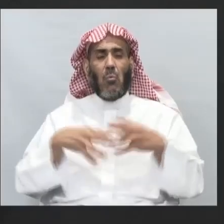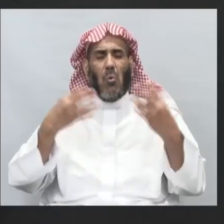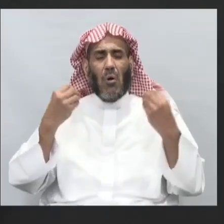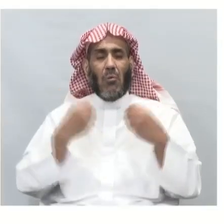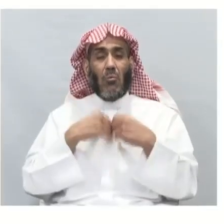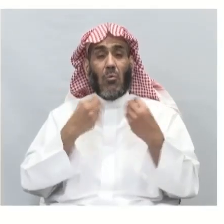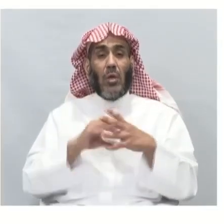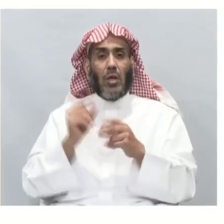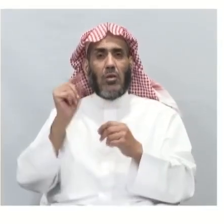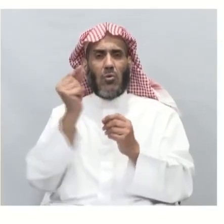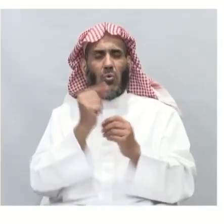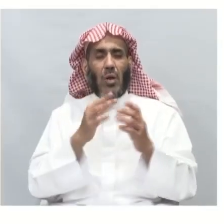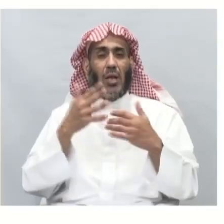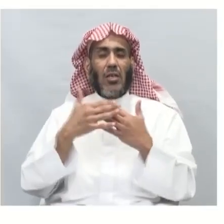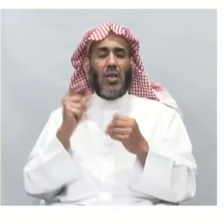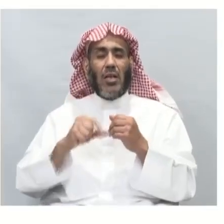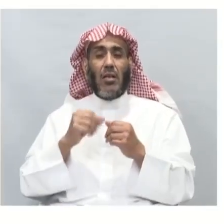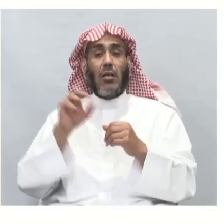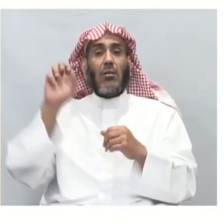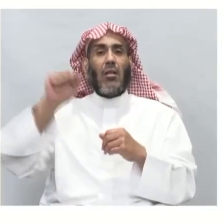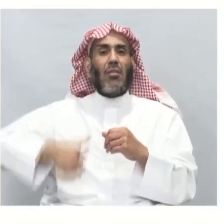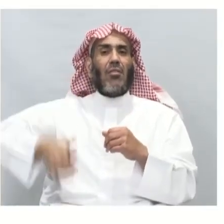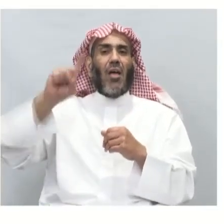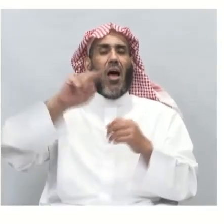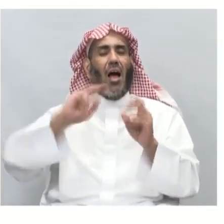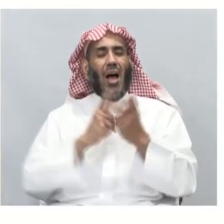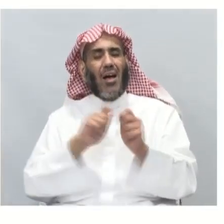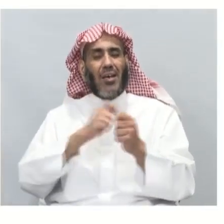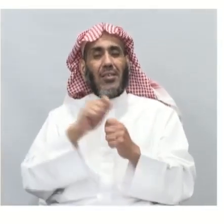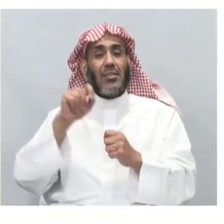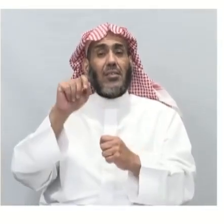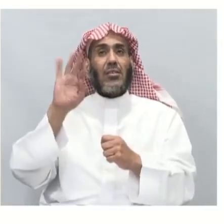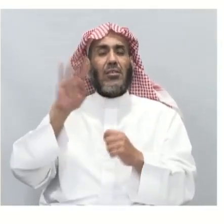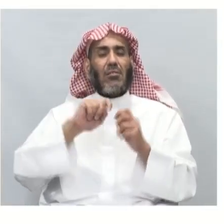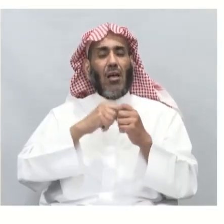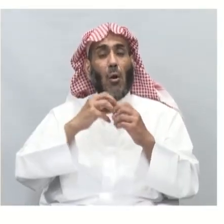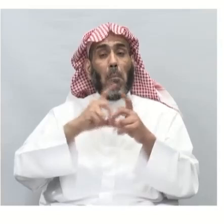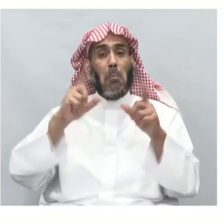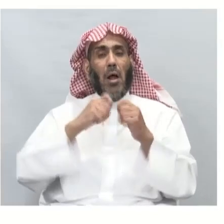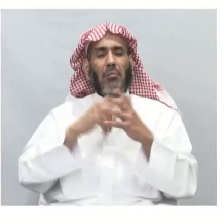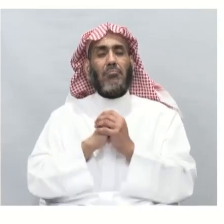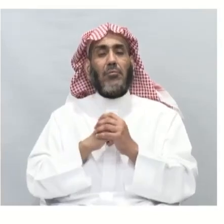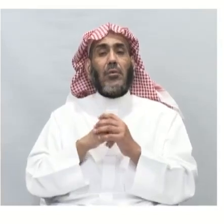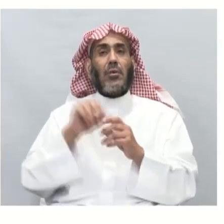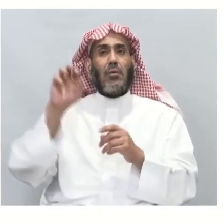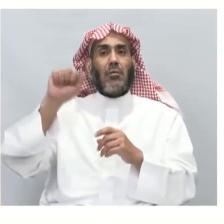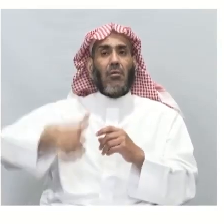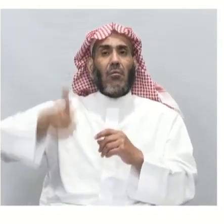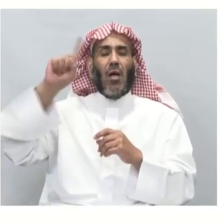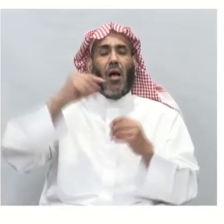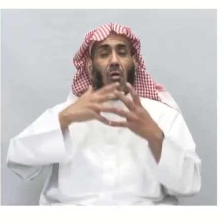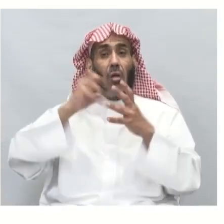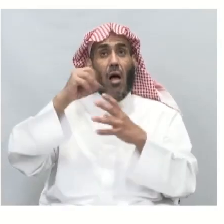جر در على جاريه وهنا ضاء شعري لاحظ تغير المعنى ت تماما بقوله ضاء